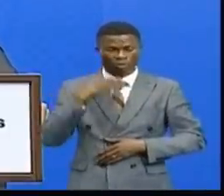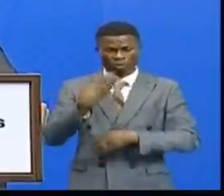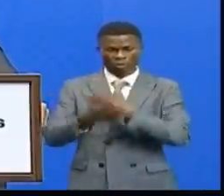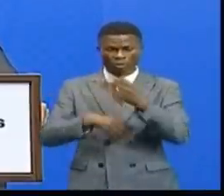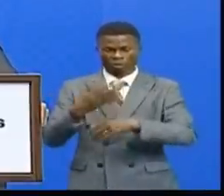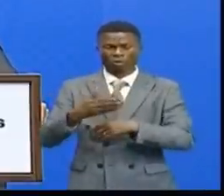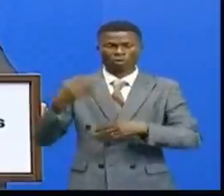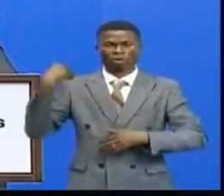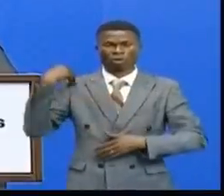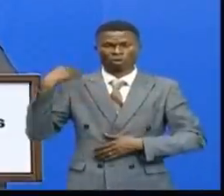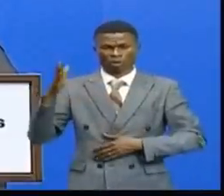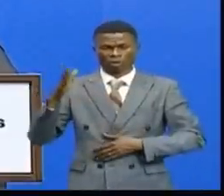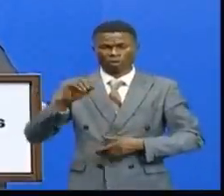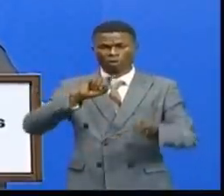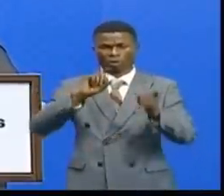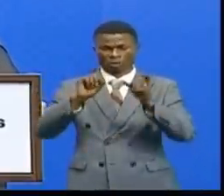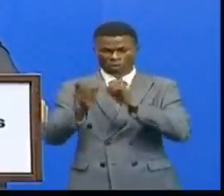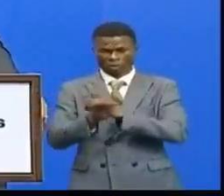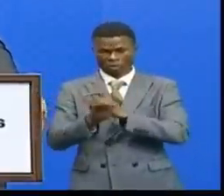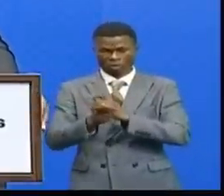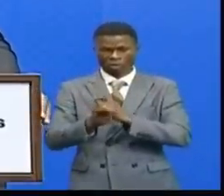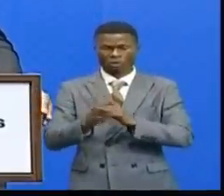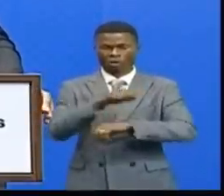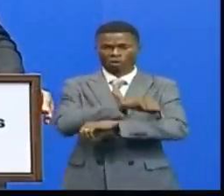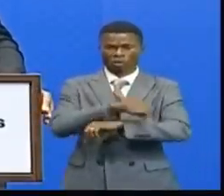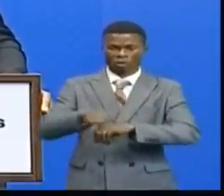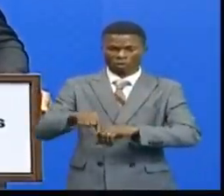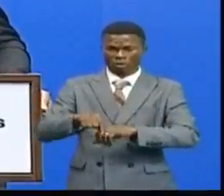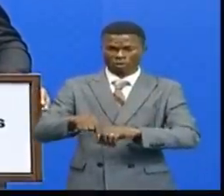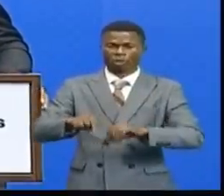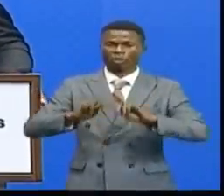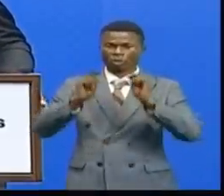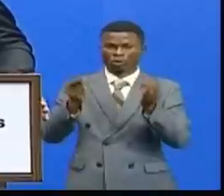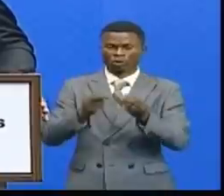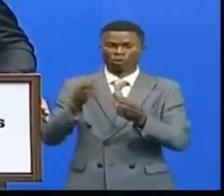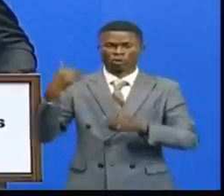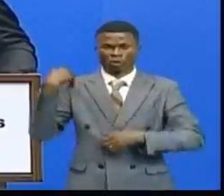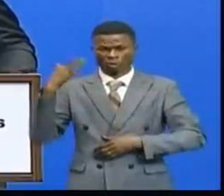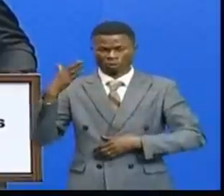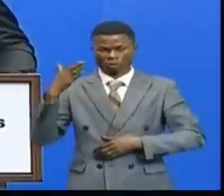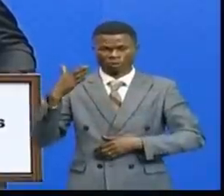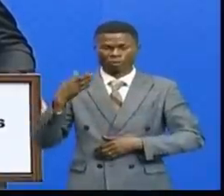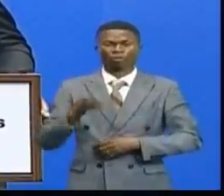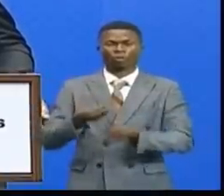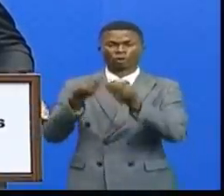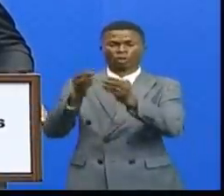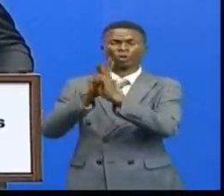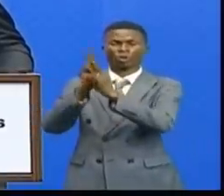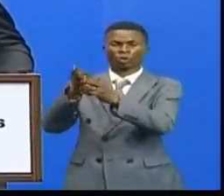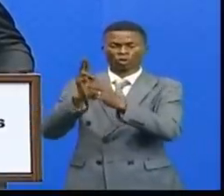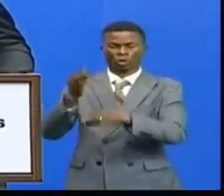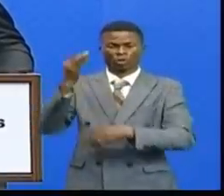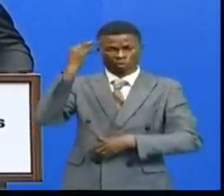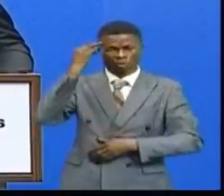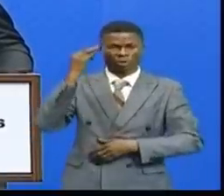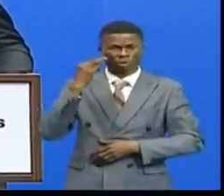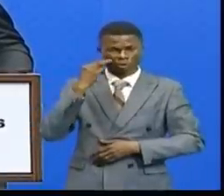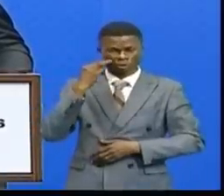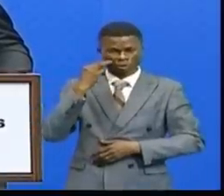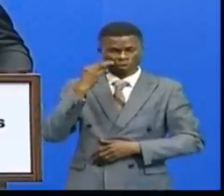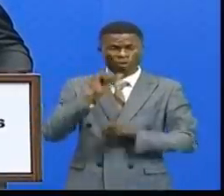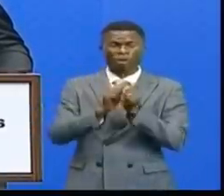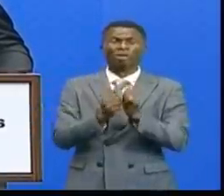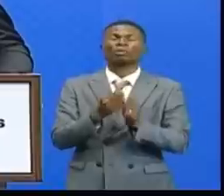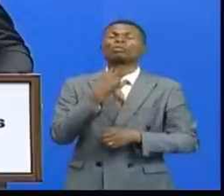fonction publique, modernisation de l'administration et innovation du service public, a aussi fait part au Conseil des